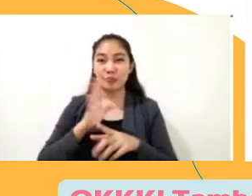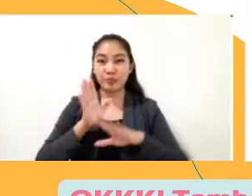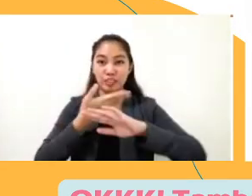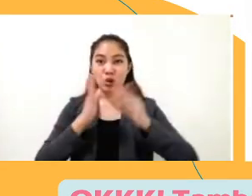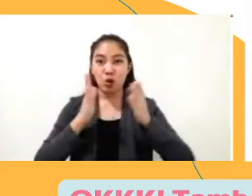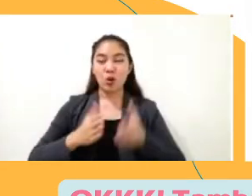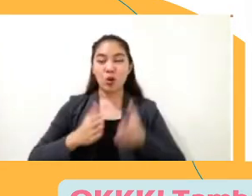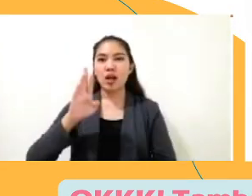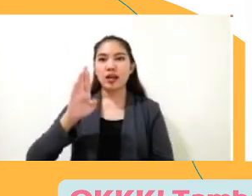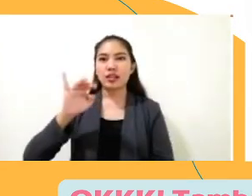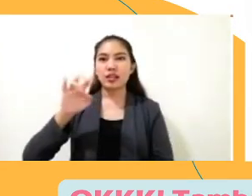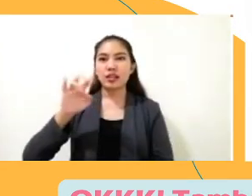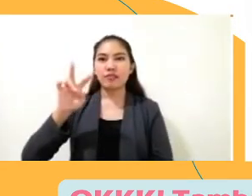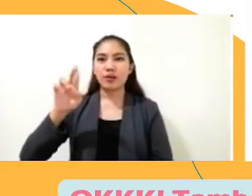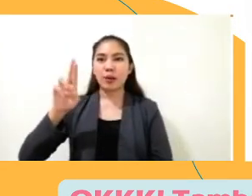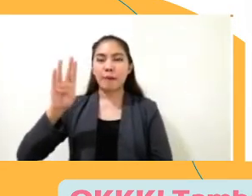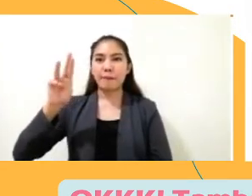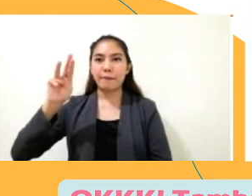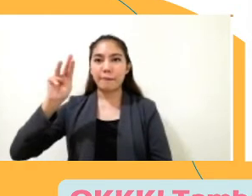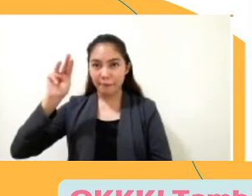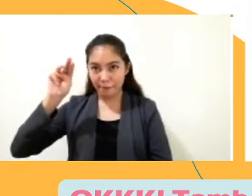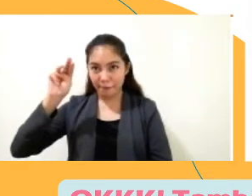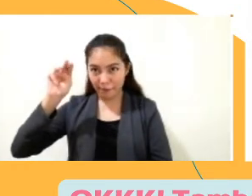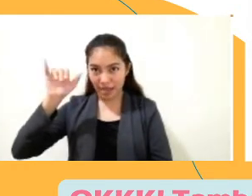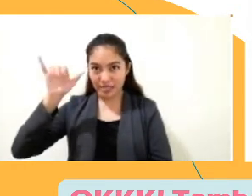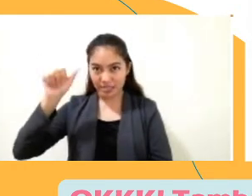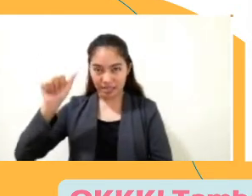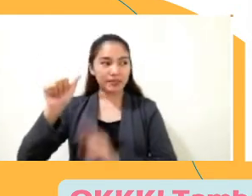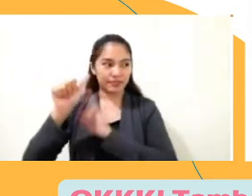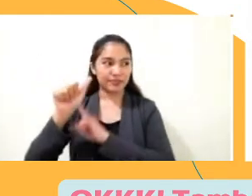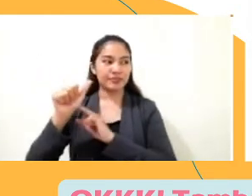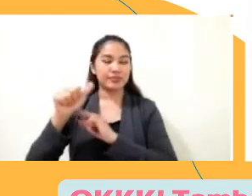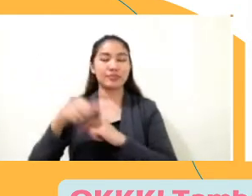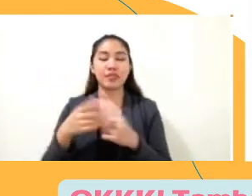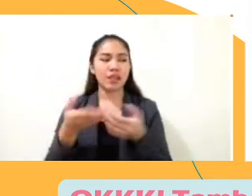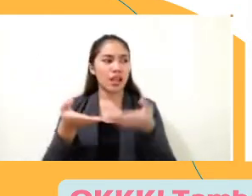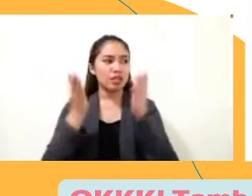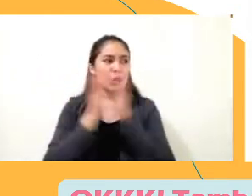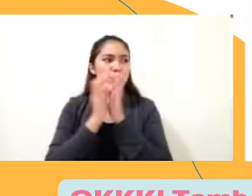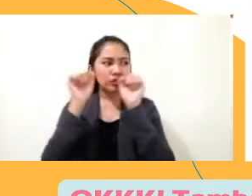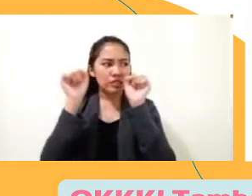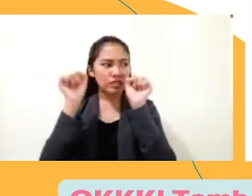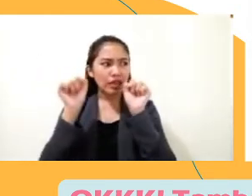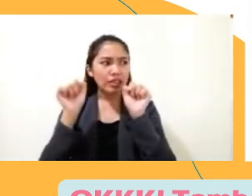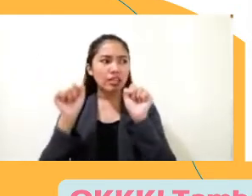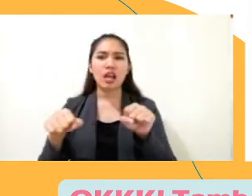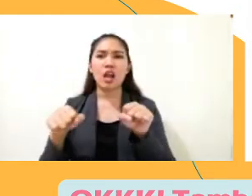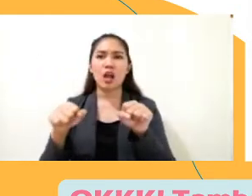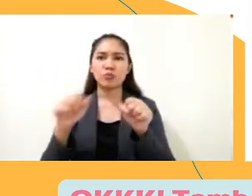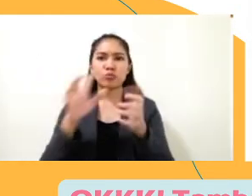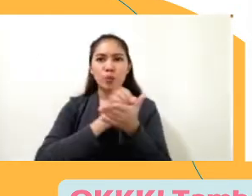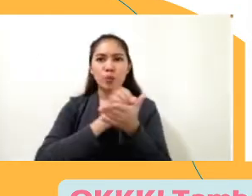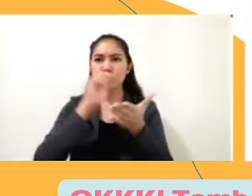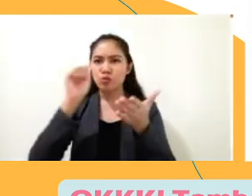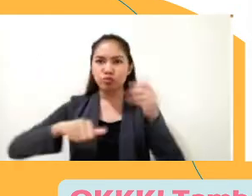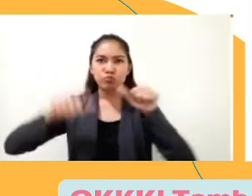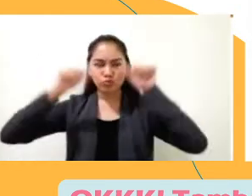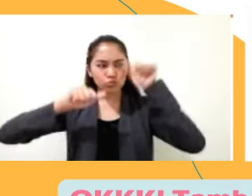ay posible kayang mabura, ang alinlangan sa sarili, ang tapang sa loob makikita, taglay mong dugong